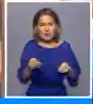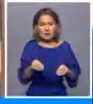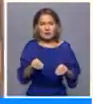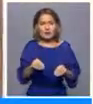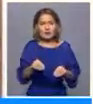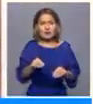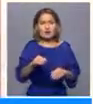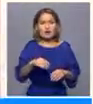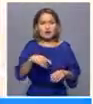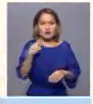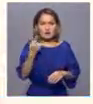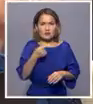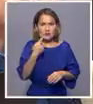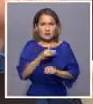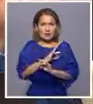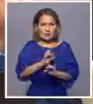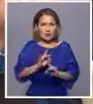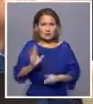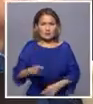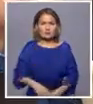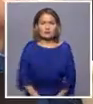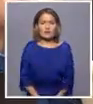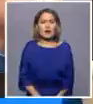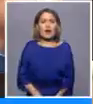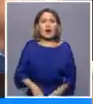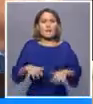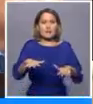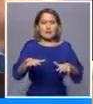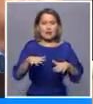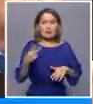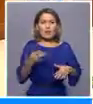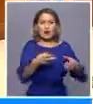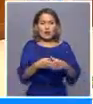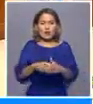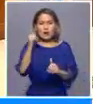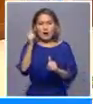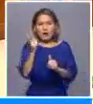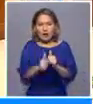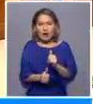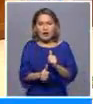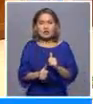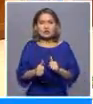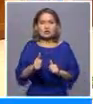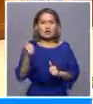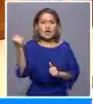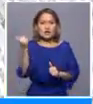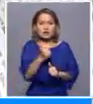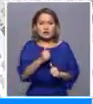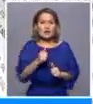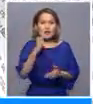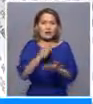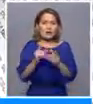соны интернеттен көріп отыруға мүмкіндік болады. Тек меморгандар емес, парламенттің қос палатасының да апта сайынғы отырысы тікелей көрсетіледі. Бірақ еліміздің